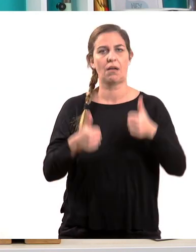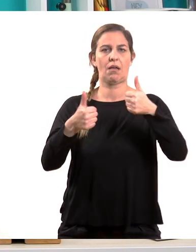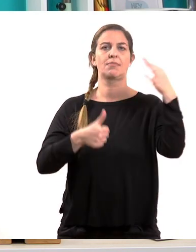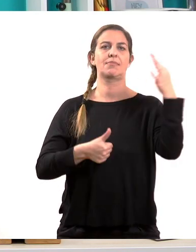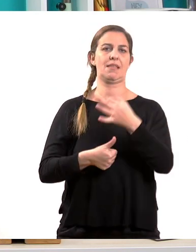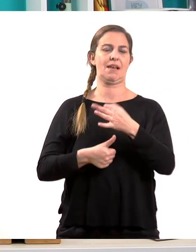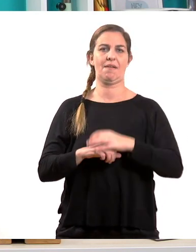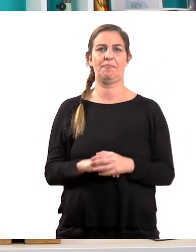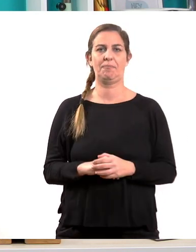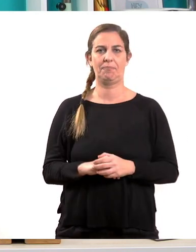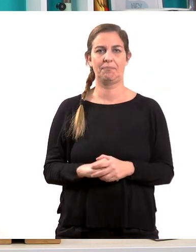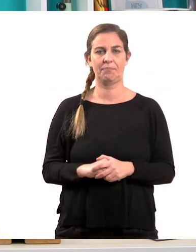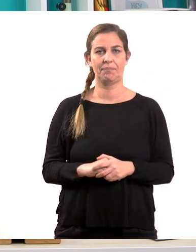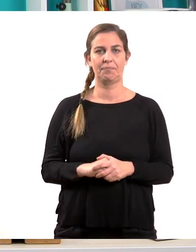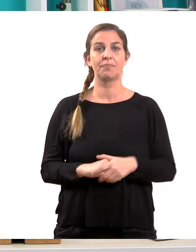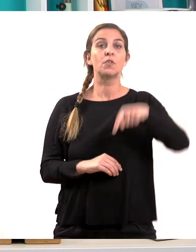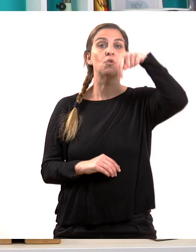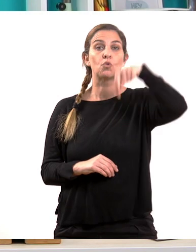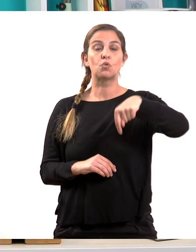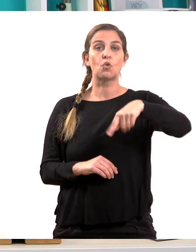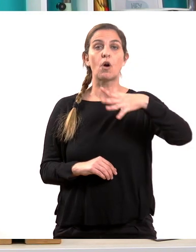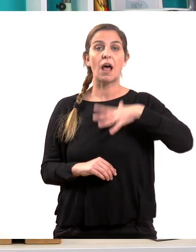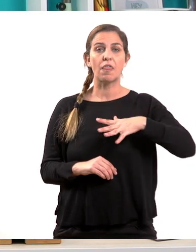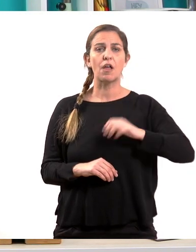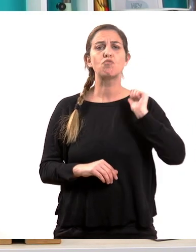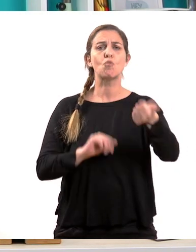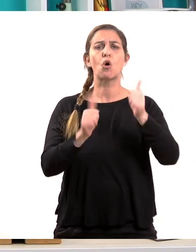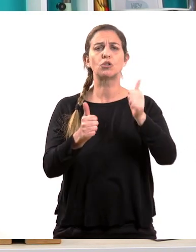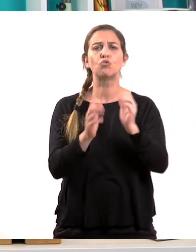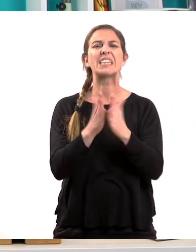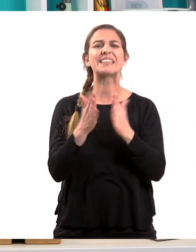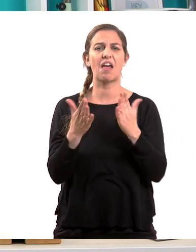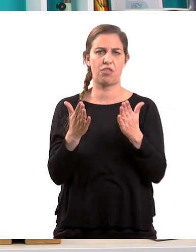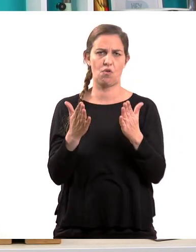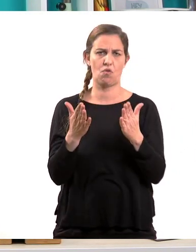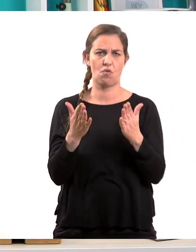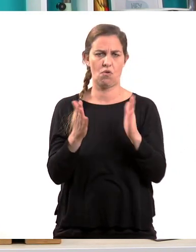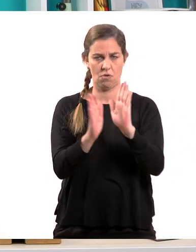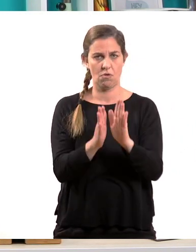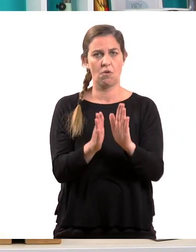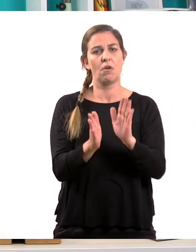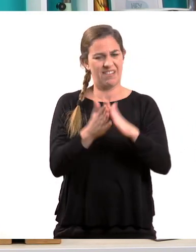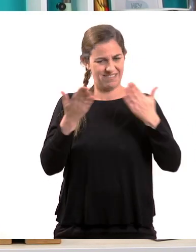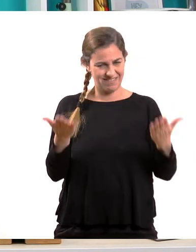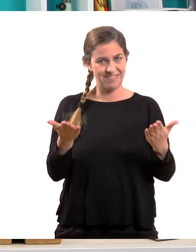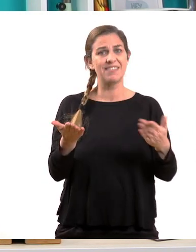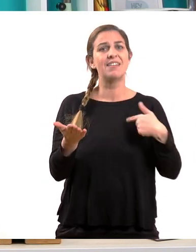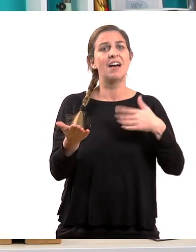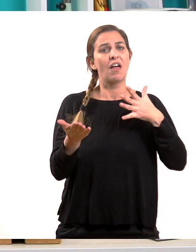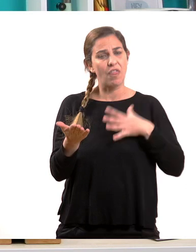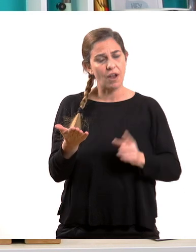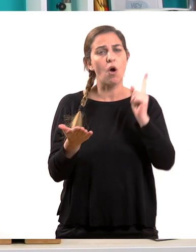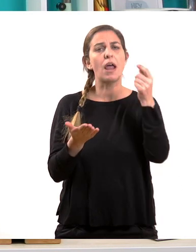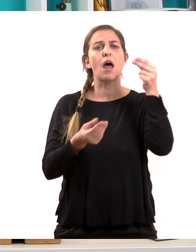Λοιπόν, θέλω τώρα να πάρετε ένα τετράδιο, όπως το έχετε ανοιχτό, και να γράψετε κι εσείς το